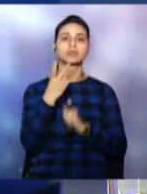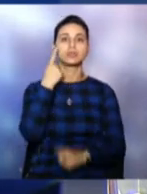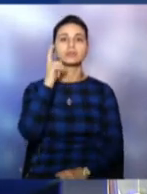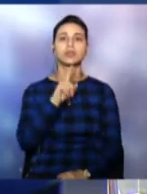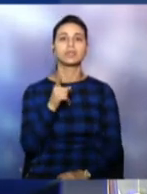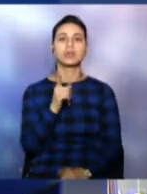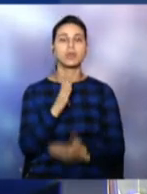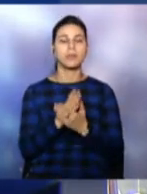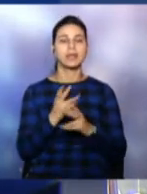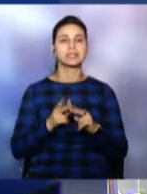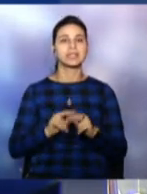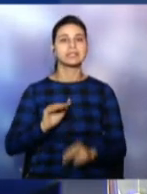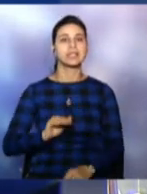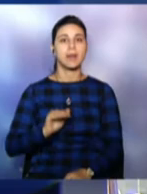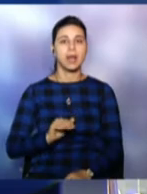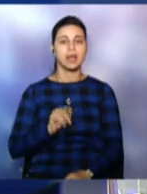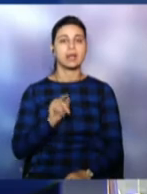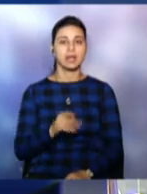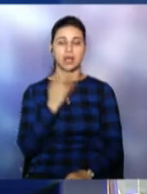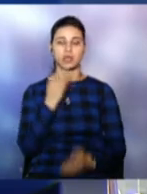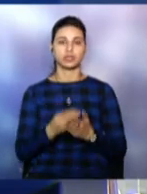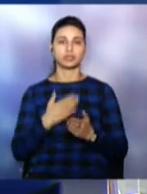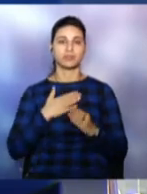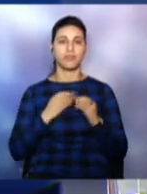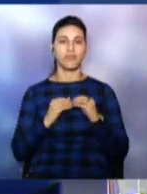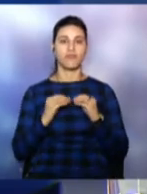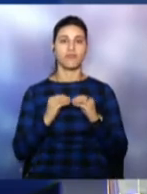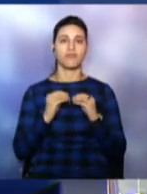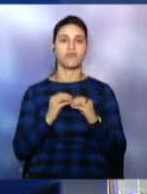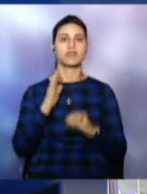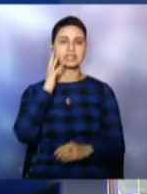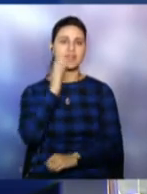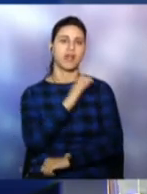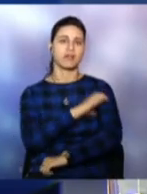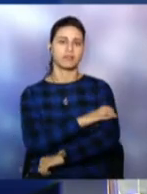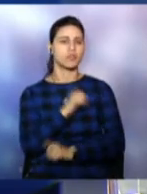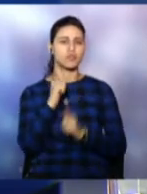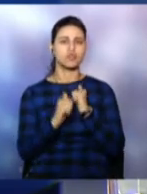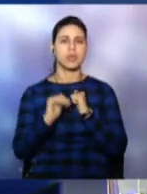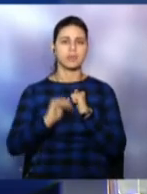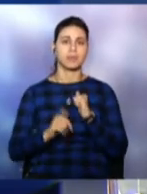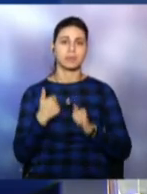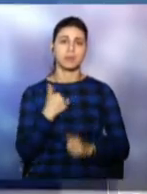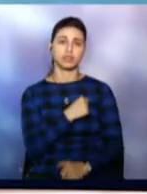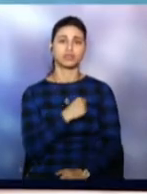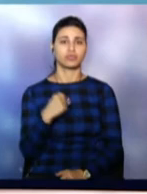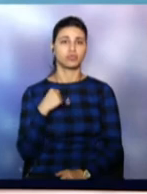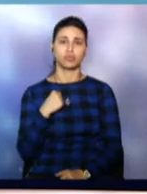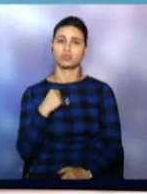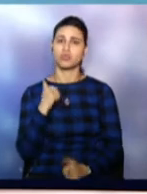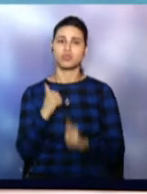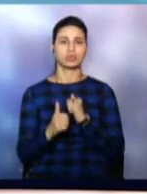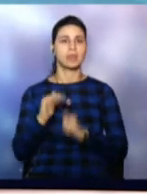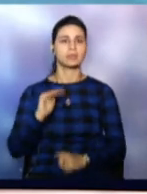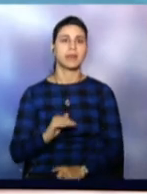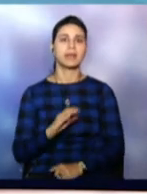რატომ გვაქვს ეს დაბალი წნევა. თუ ეს ჩვენი კონსტიტუციური თავისებურებაა და ჩვენ ვატარებთ დაბალ წნევას, აი მაგალითად მე ბუნებრივად მაქვს